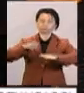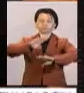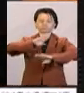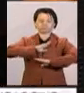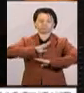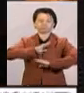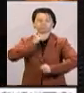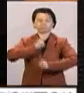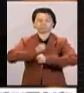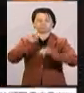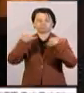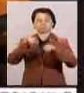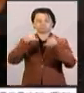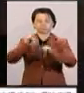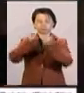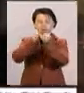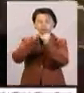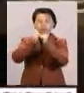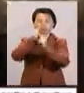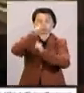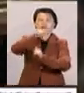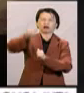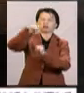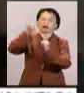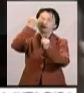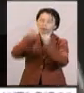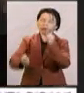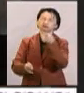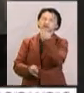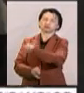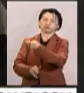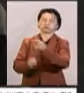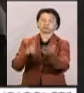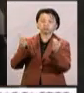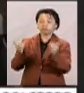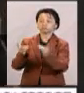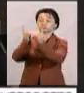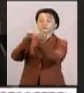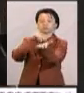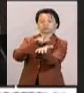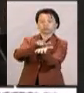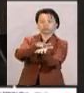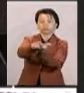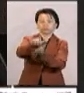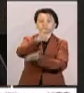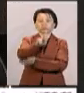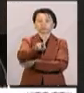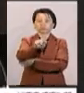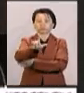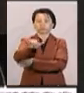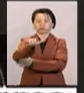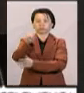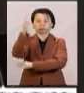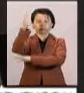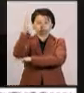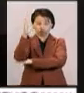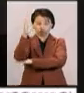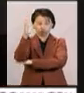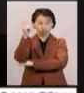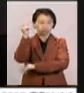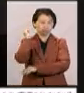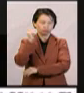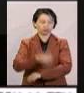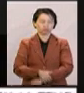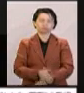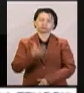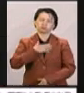kepuasan kejayaan di Sukan Asia terakhirnya ketika ditemui di lapangan terbang antarabangsa Kuala Lumpur KLIA tengah hari tadi.